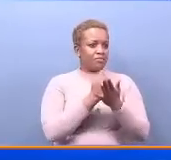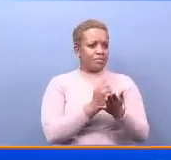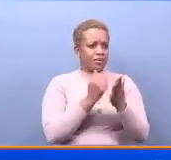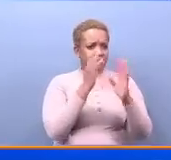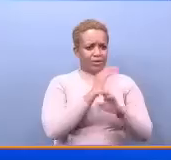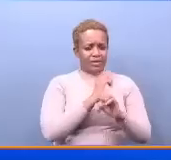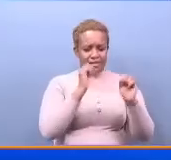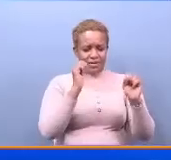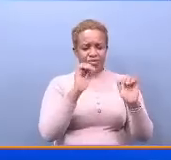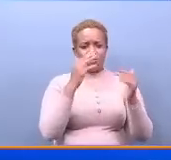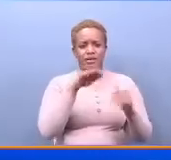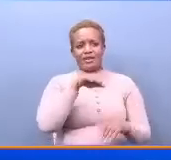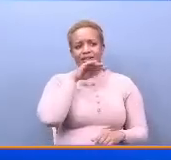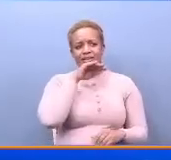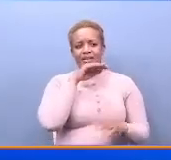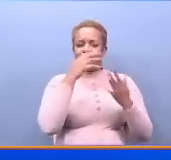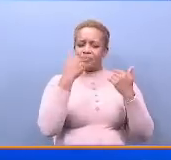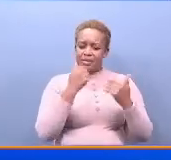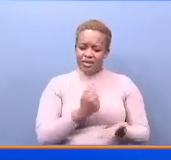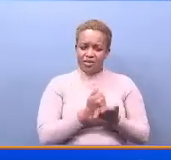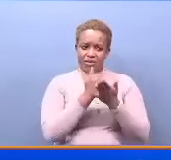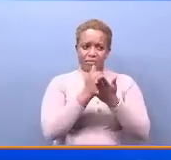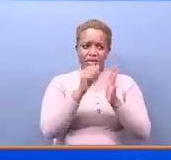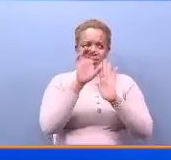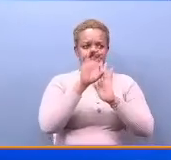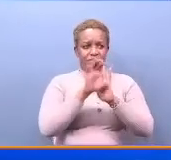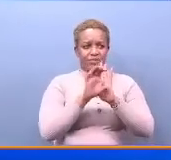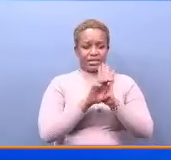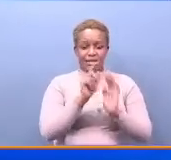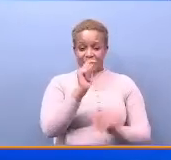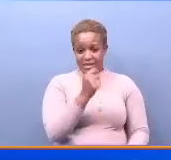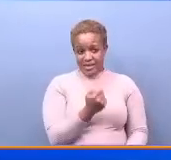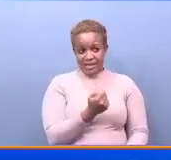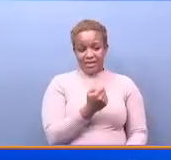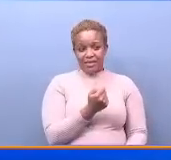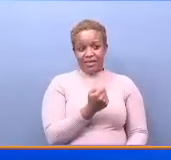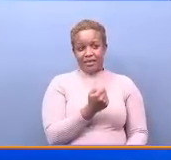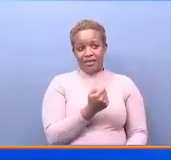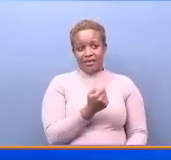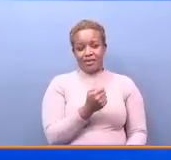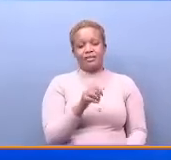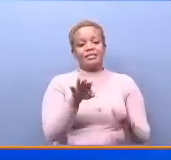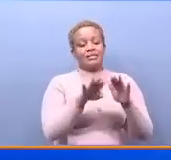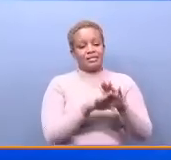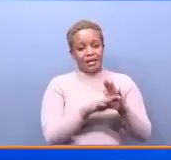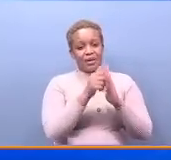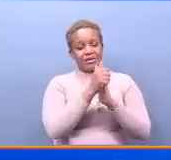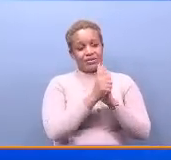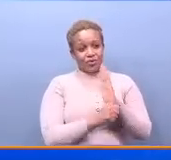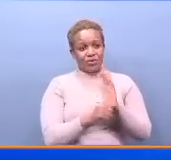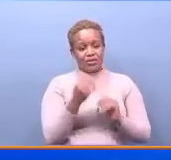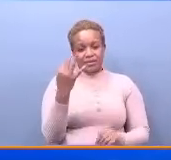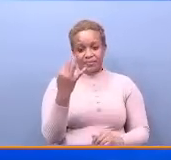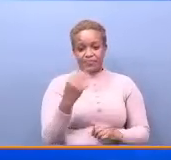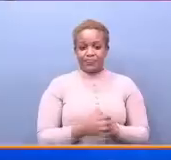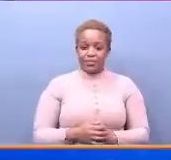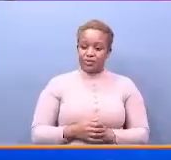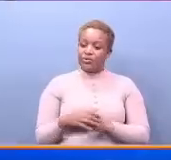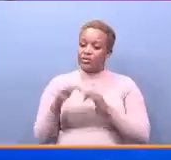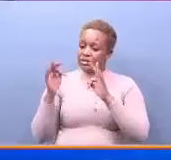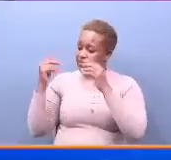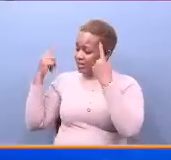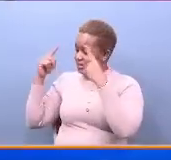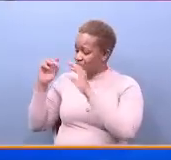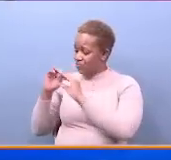na Rais wala Raila. Nimesaidiwa na katiba ya Kenya. Kipengele 193 sub-article 3. Niko na active appeal kwa court. Hii leo ukikosa kwenda through